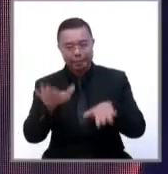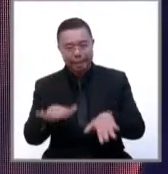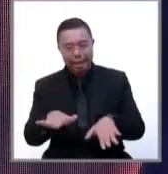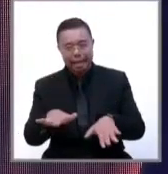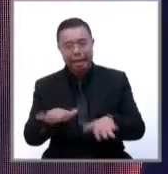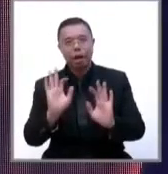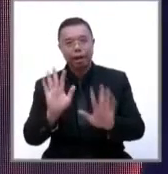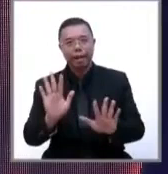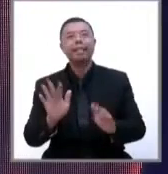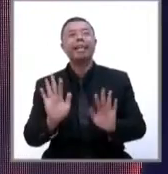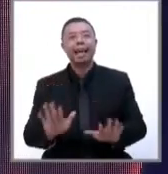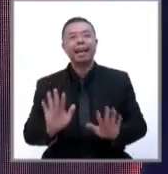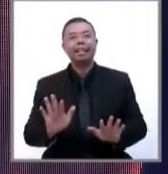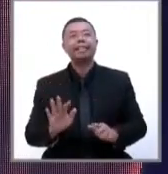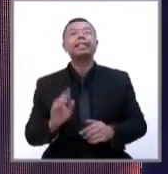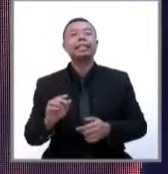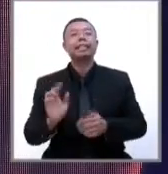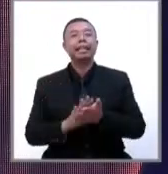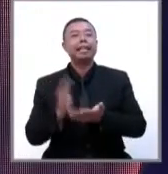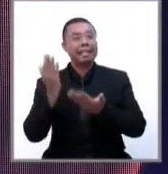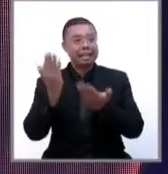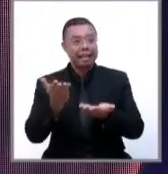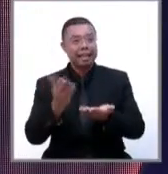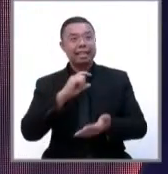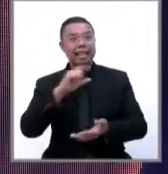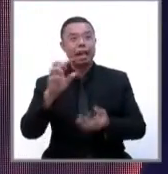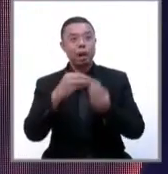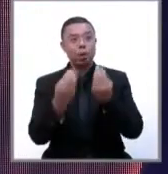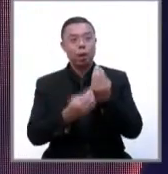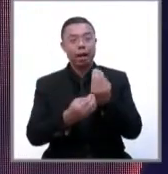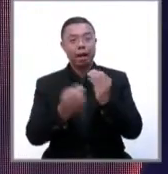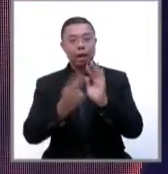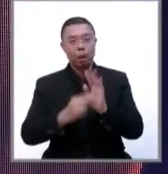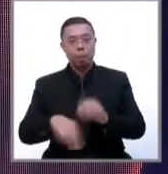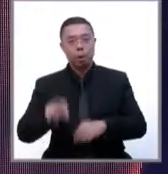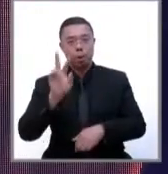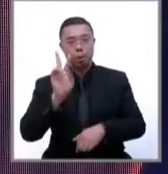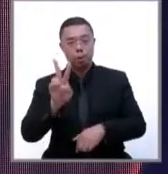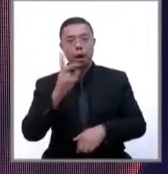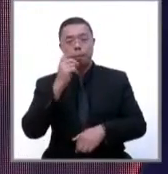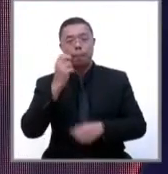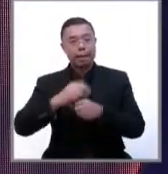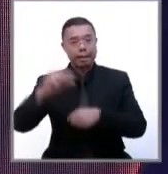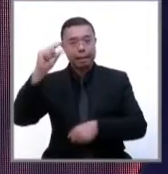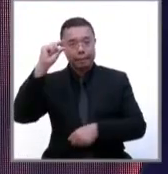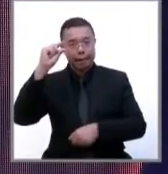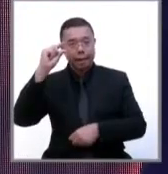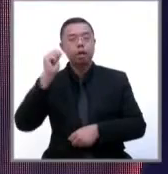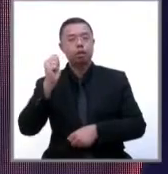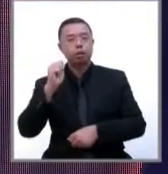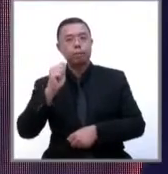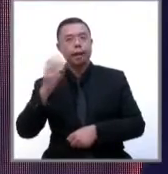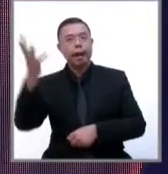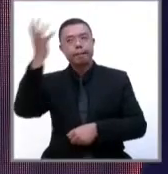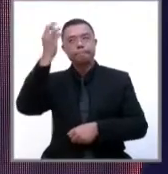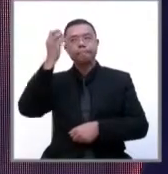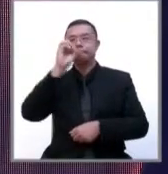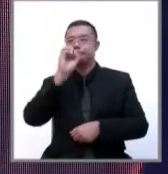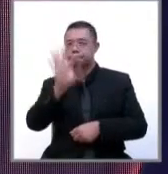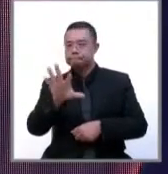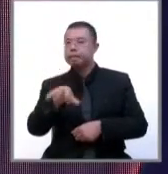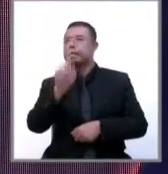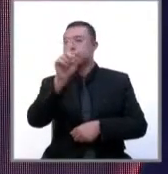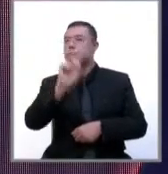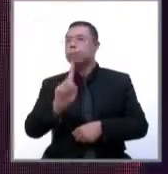Ibu tenang ya k kami akan persilakan calon wakil presiden nomor urut 2 Bapak Gibran rakaabmingraka untuk menanggapi 1 menit